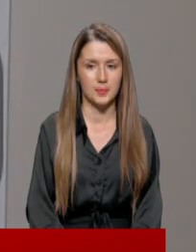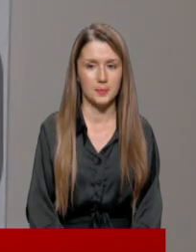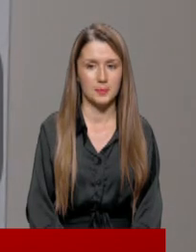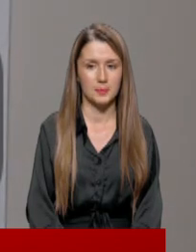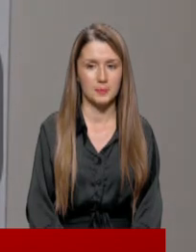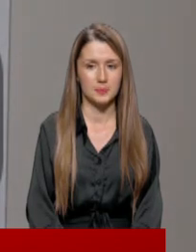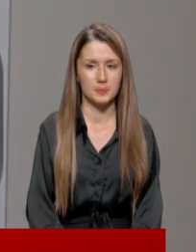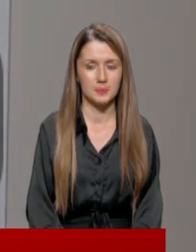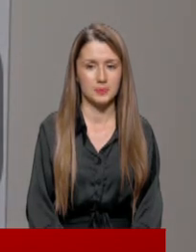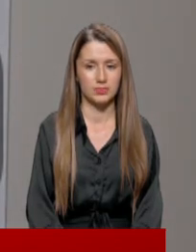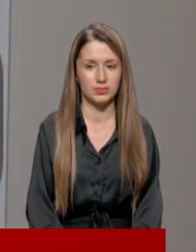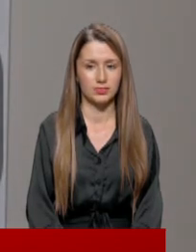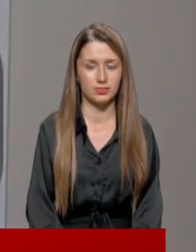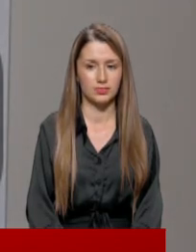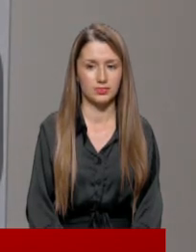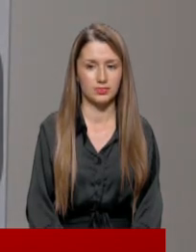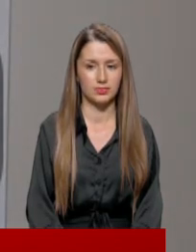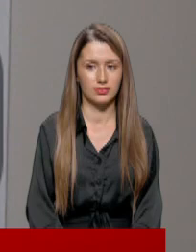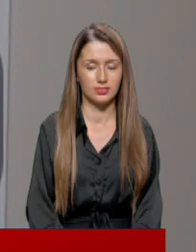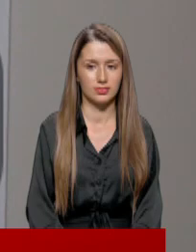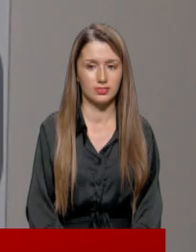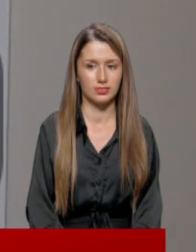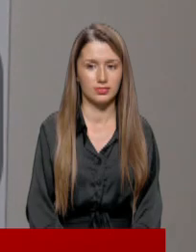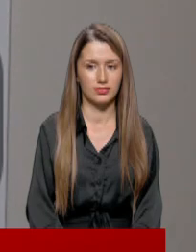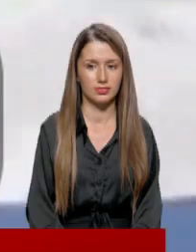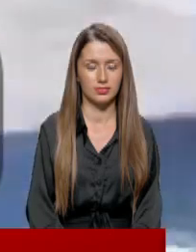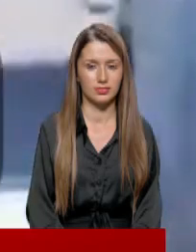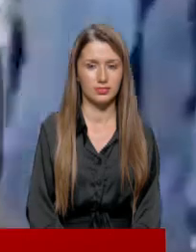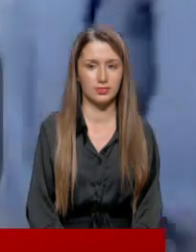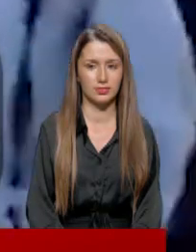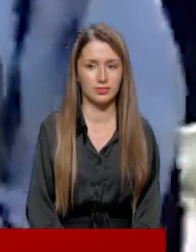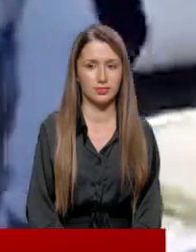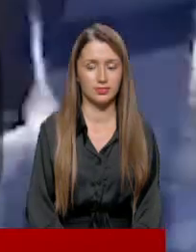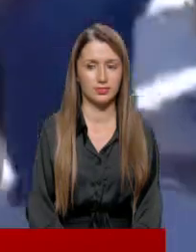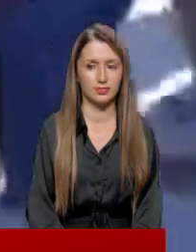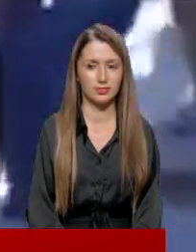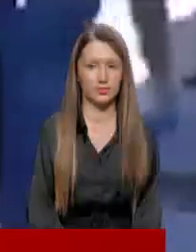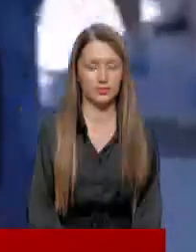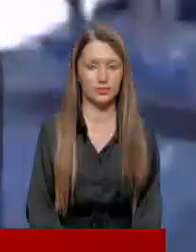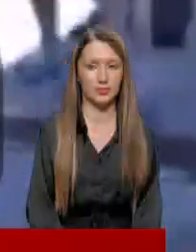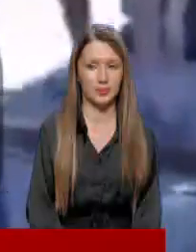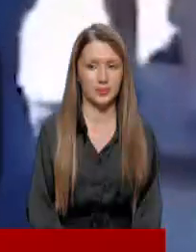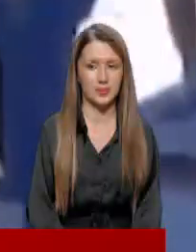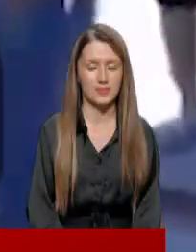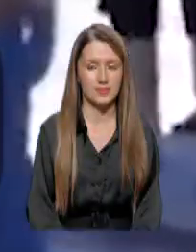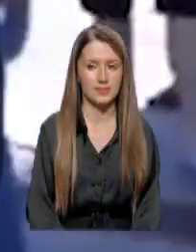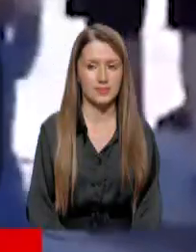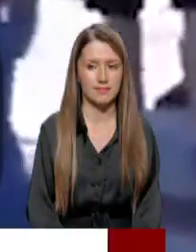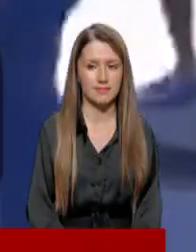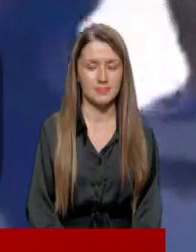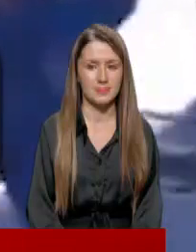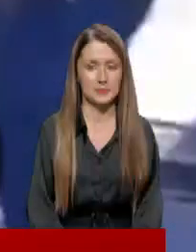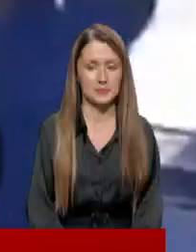aynı şeyi söylüyor. Bırak tek haneyi, bırak 2 haneyi, 3 haneye çıktı şu anda. Dünya görsün böyle. Dünya görsün dünya. Ne zamandan